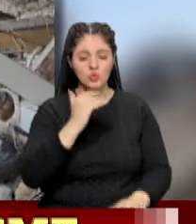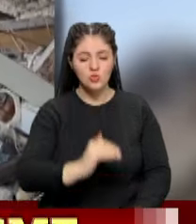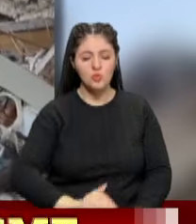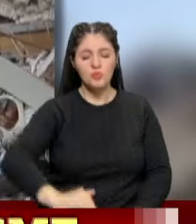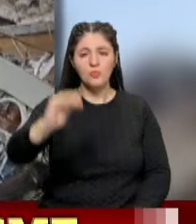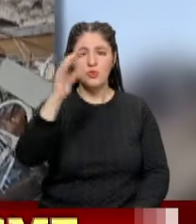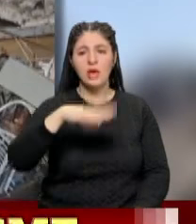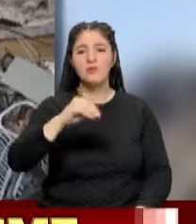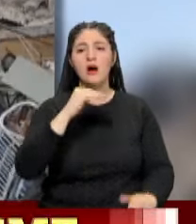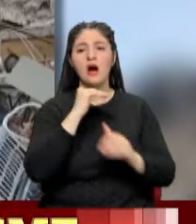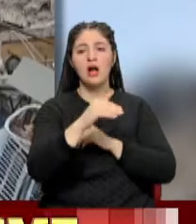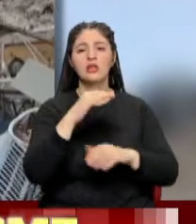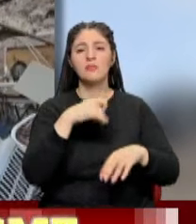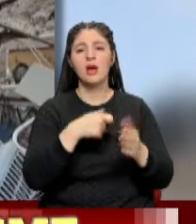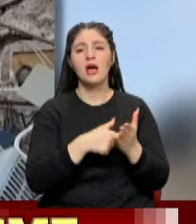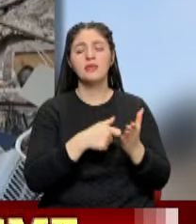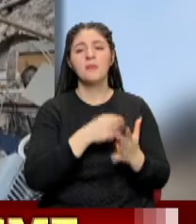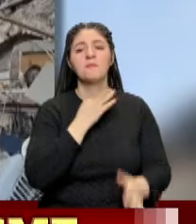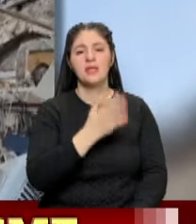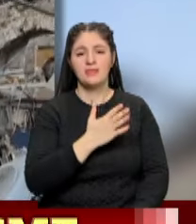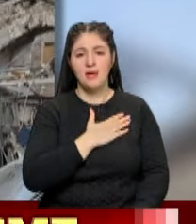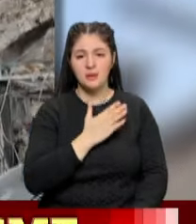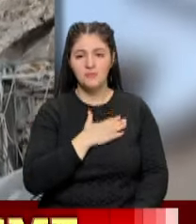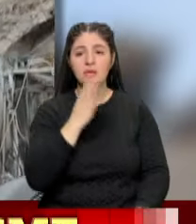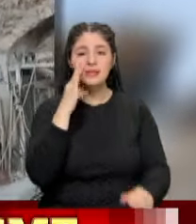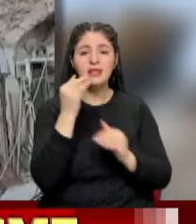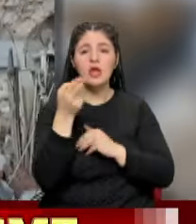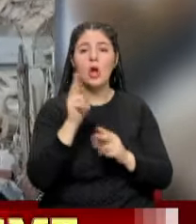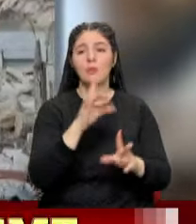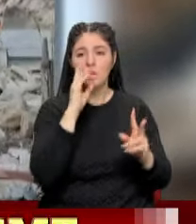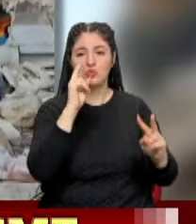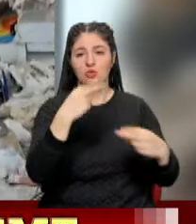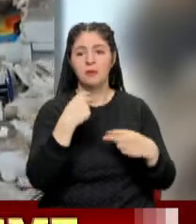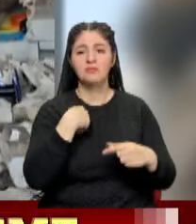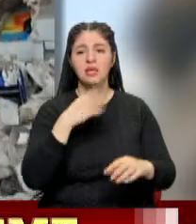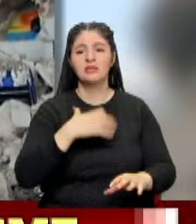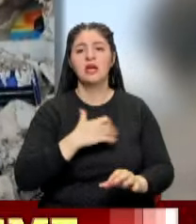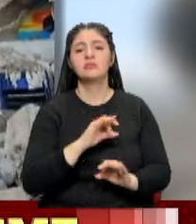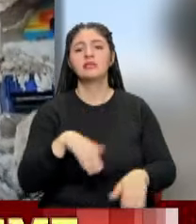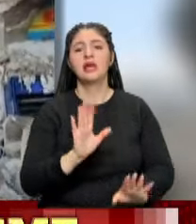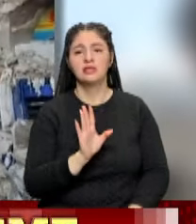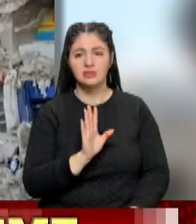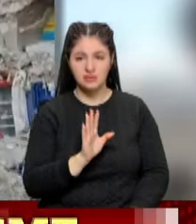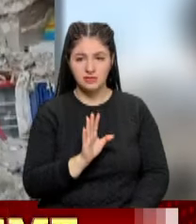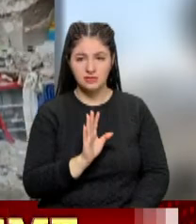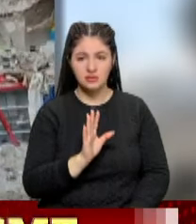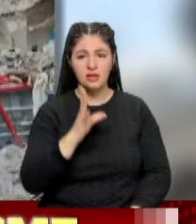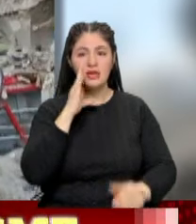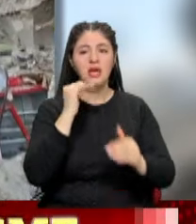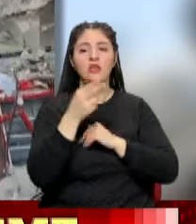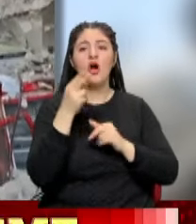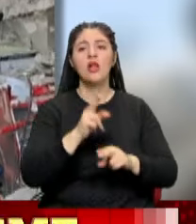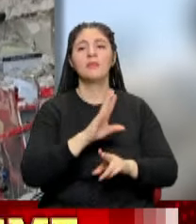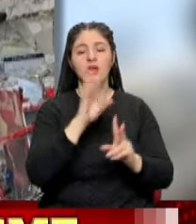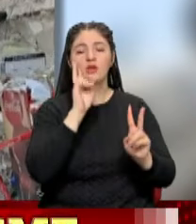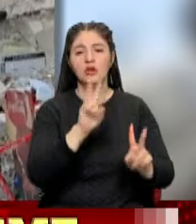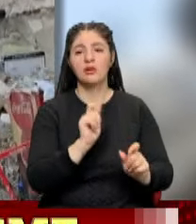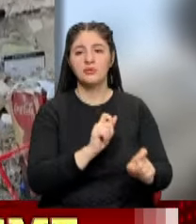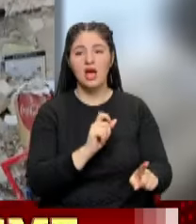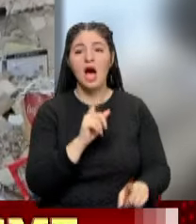kadar halkım adına minnettarım. İnsanlığın ölmediğini gösterdiler. Bizler sahipsiz değiliz. İnsanlığın ölmediğini